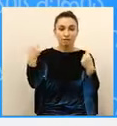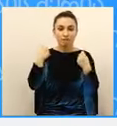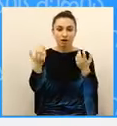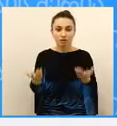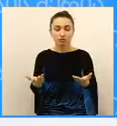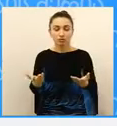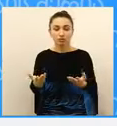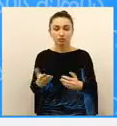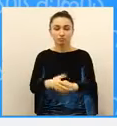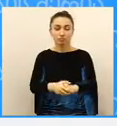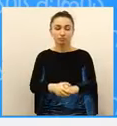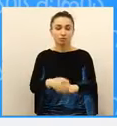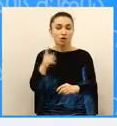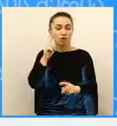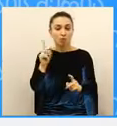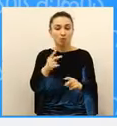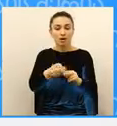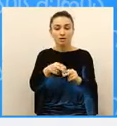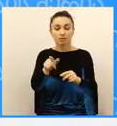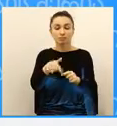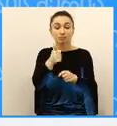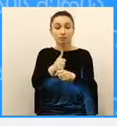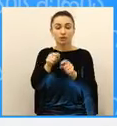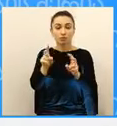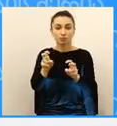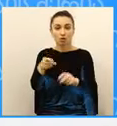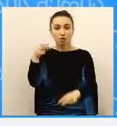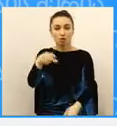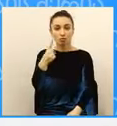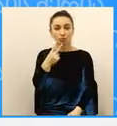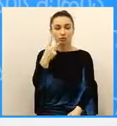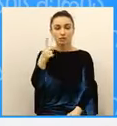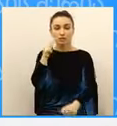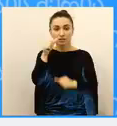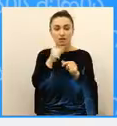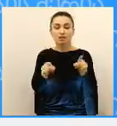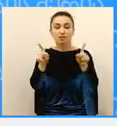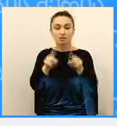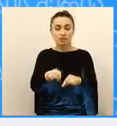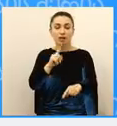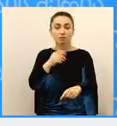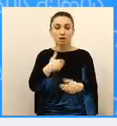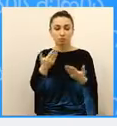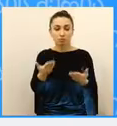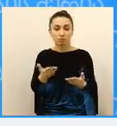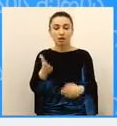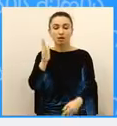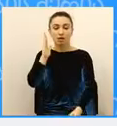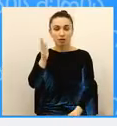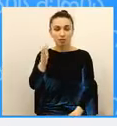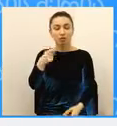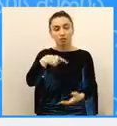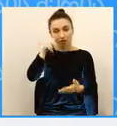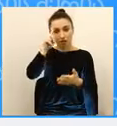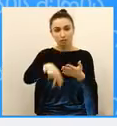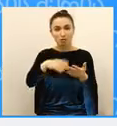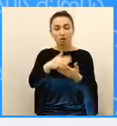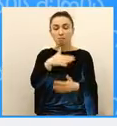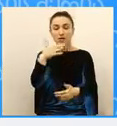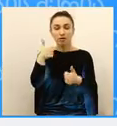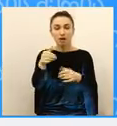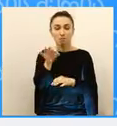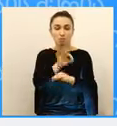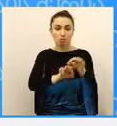ივარჯიშონ. Ასე რომ ეს პრიორიტეტი 2021 წელსაც, რა თქმა უნდა, იქნება და დარწმუნებული ვარ, ბევრ